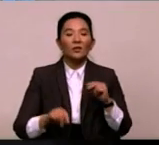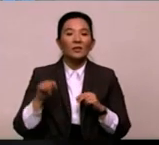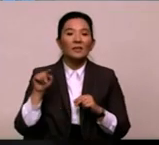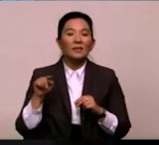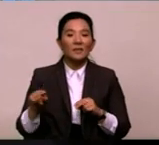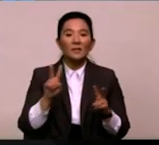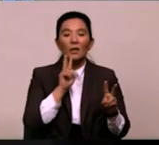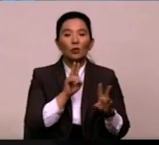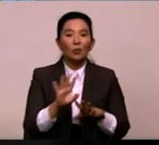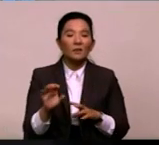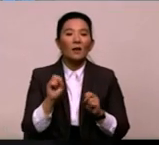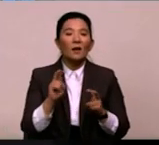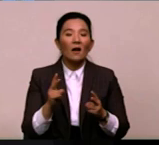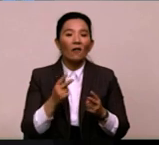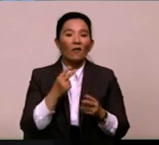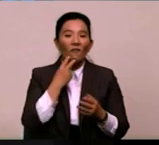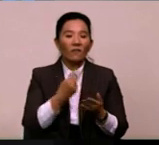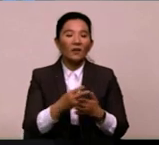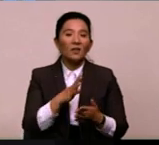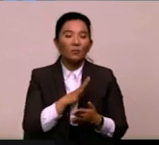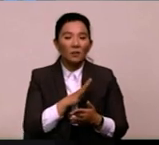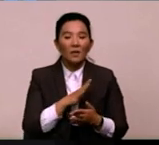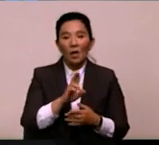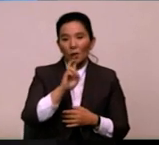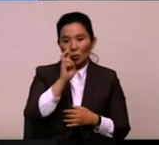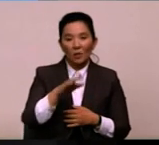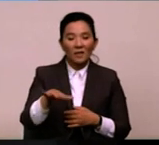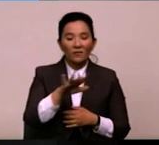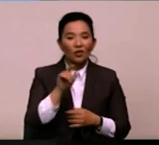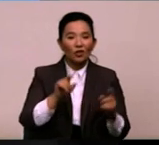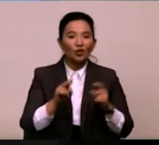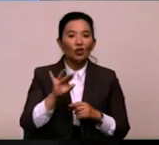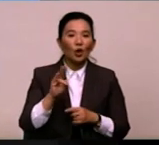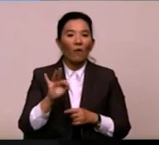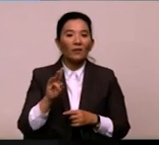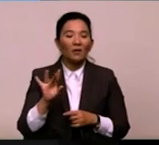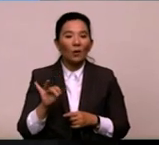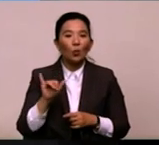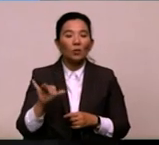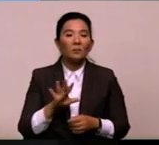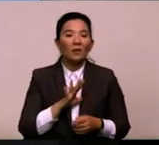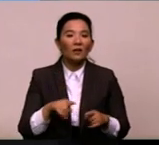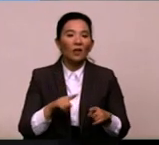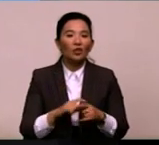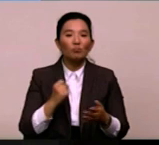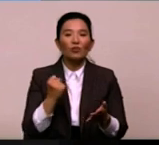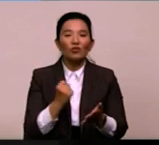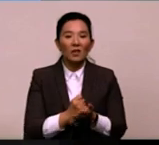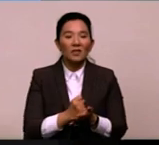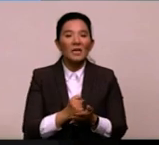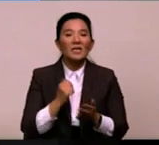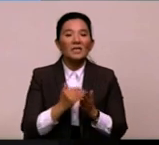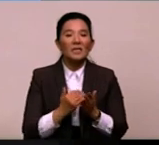Здесь иллюстрации, как выглядели государственные чиновники, у них были также печати. Система